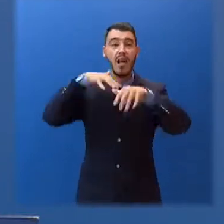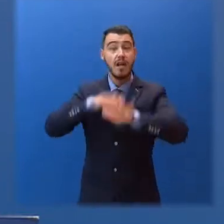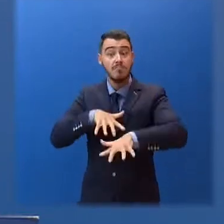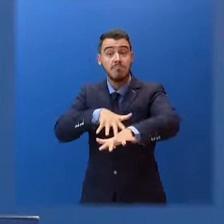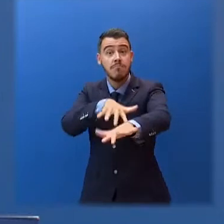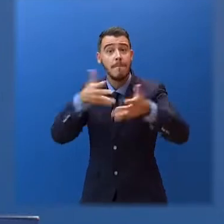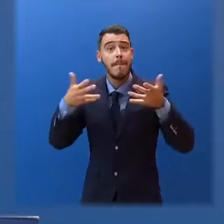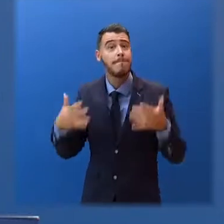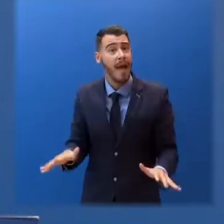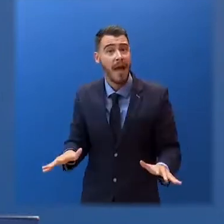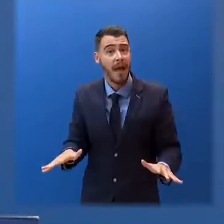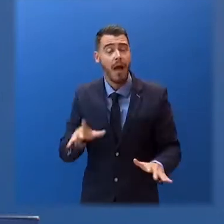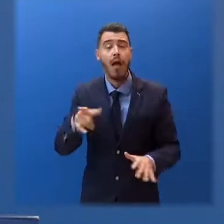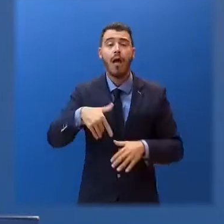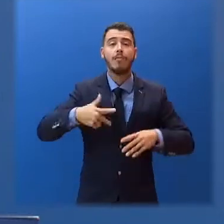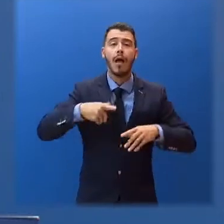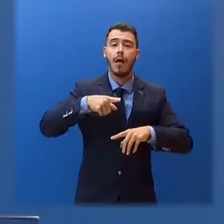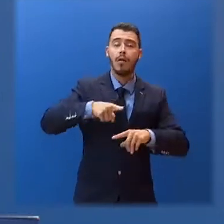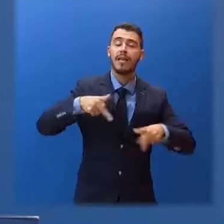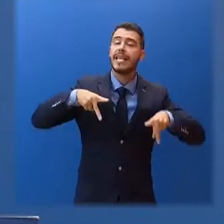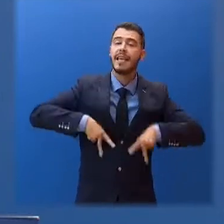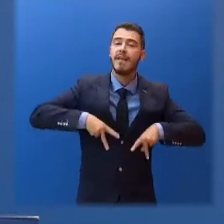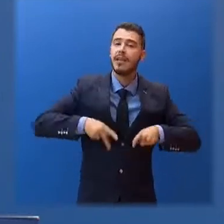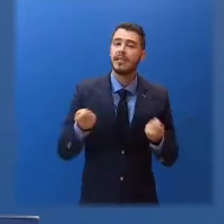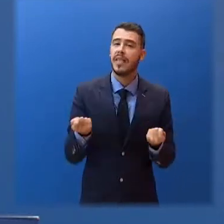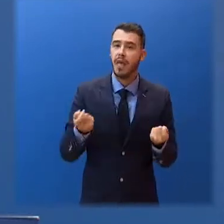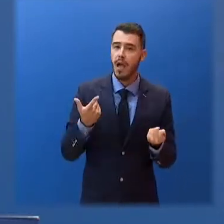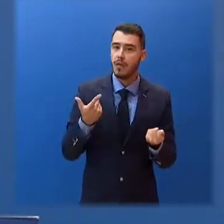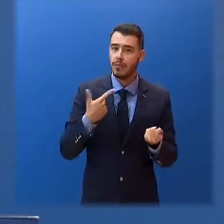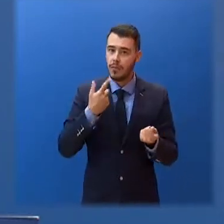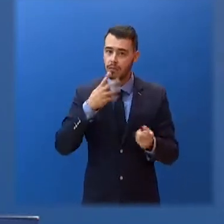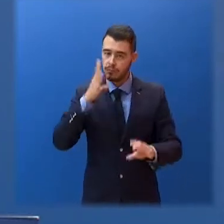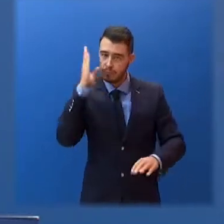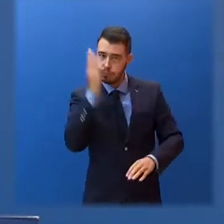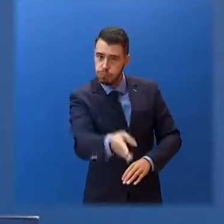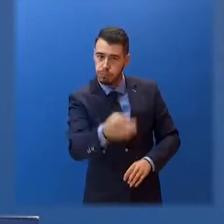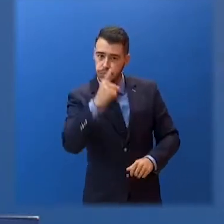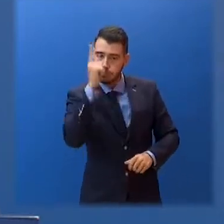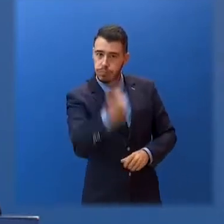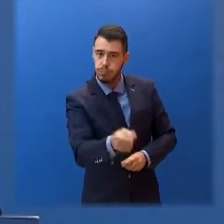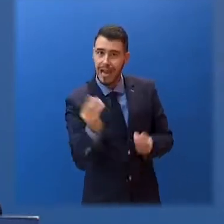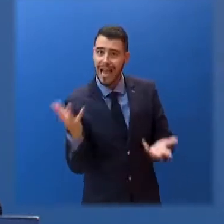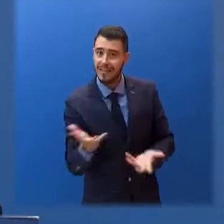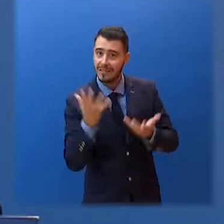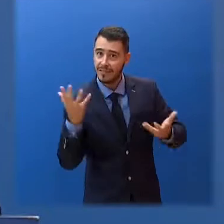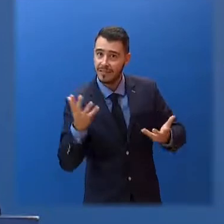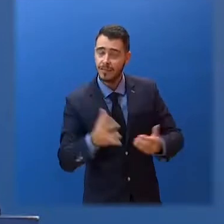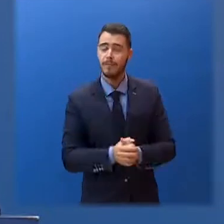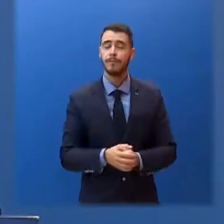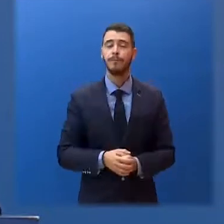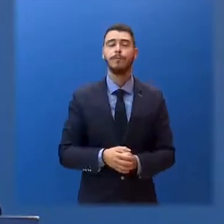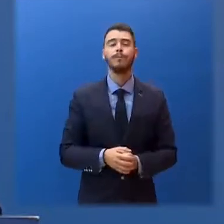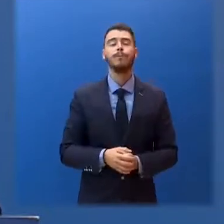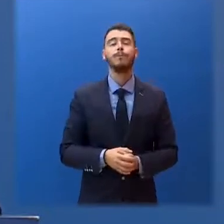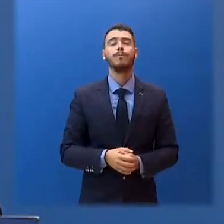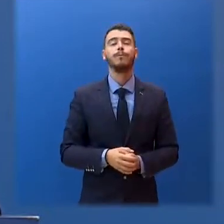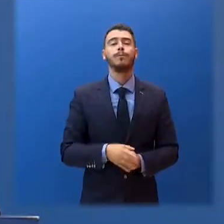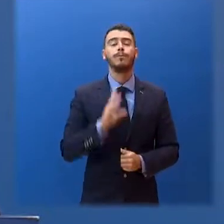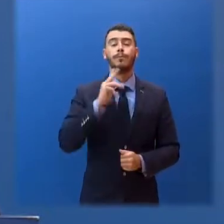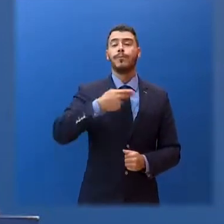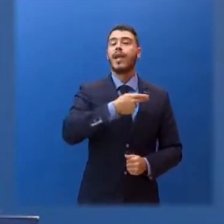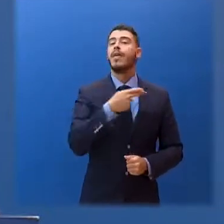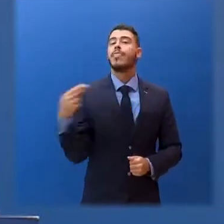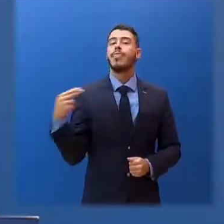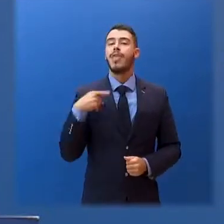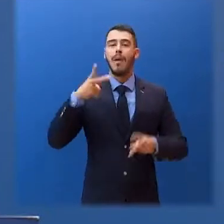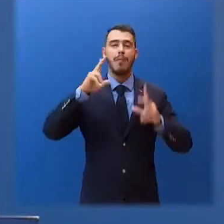τους αρνητές εντός ή εκτός εισαγωγικών. Όσον αφορά το πρώτο ερώτημα, αν εννοείται μια πρόκληση με αφορμή την επίσκεψη